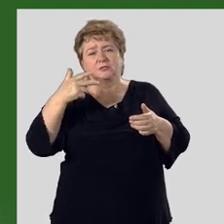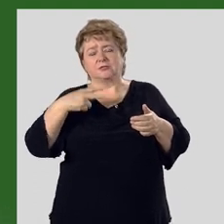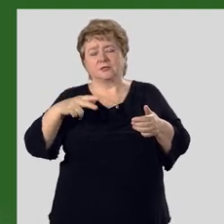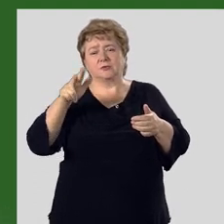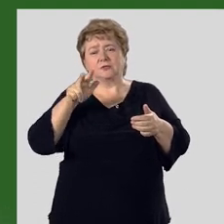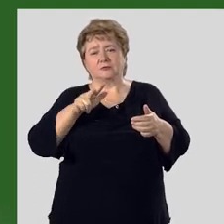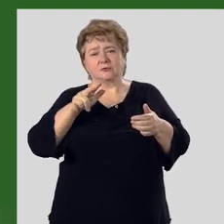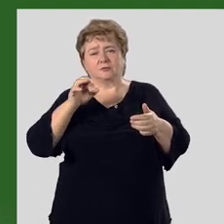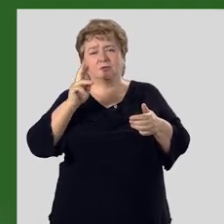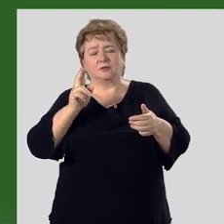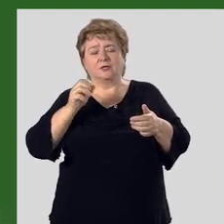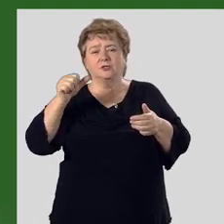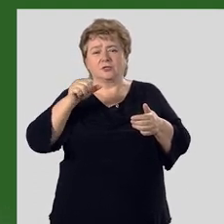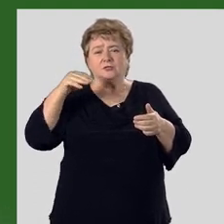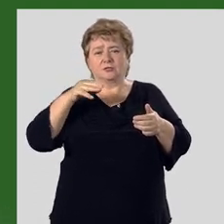6378 километров,